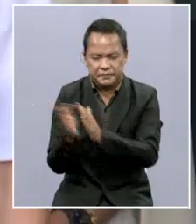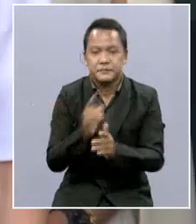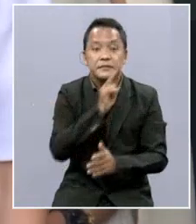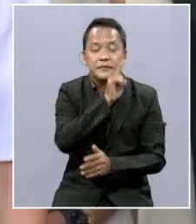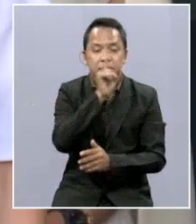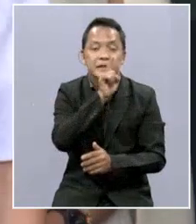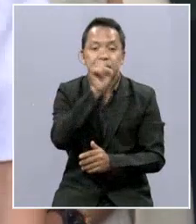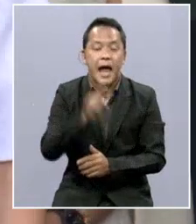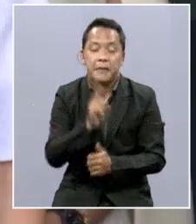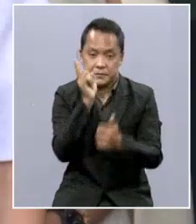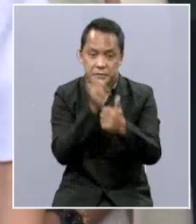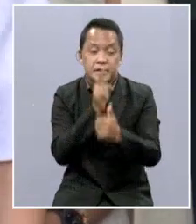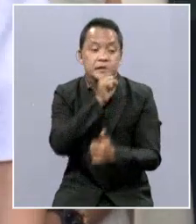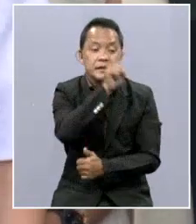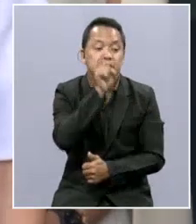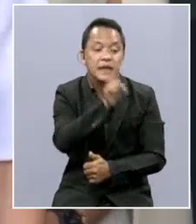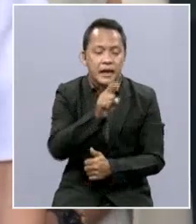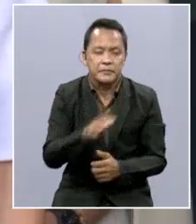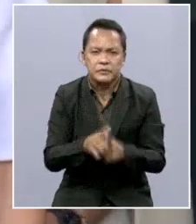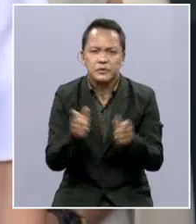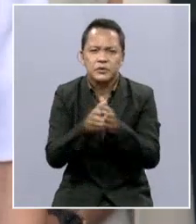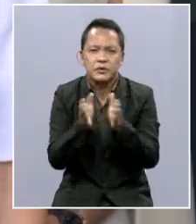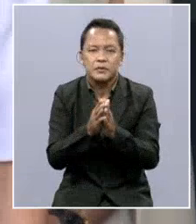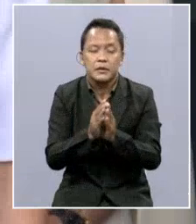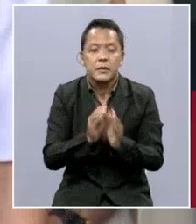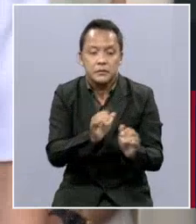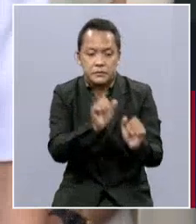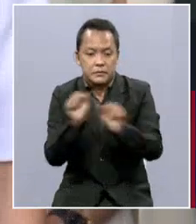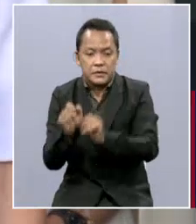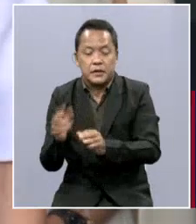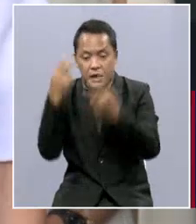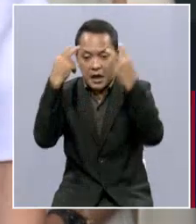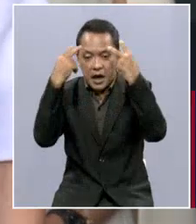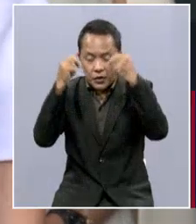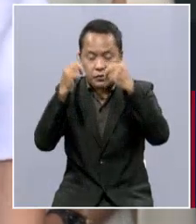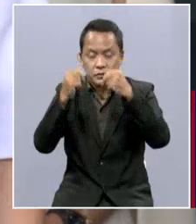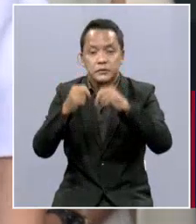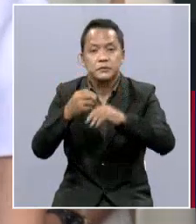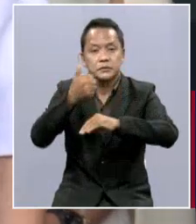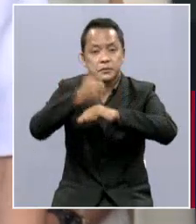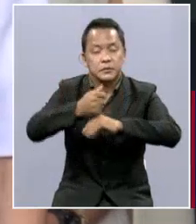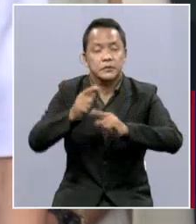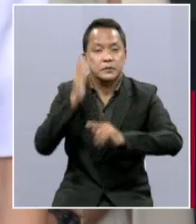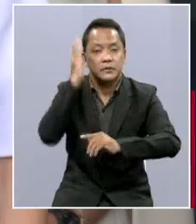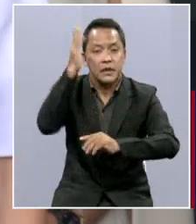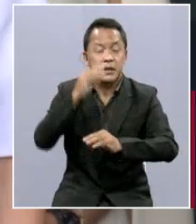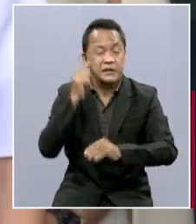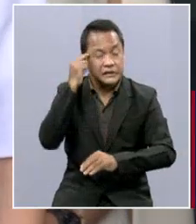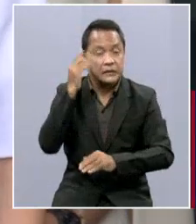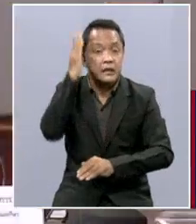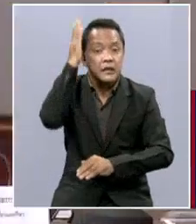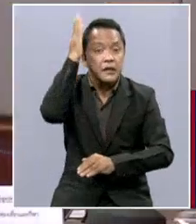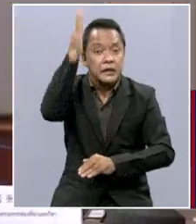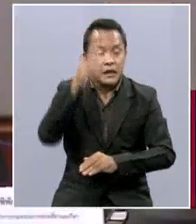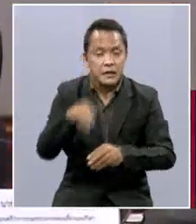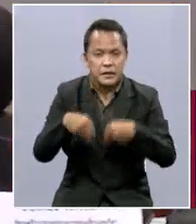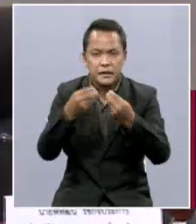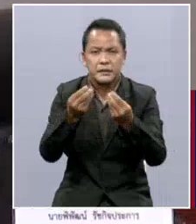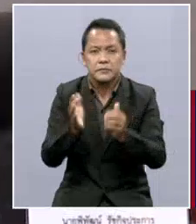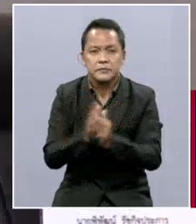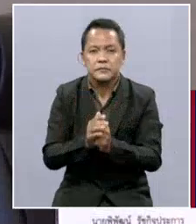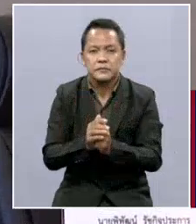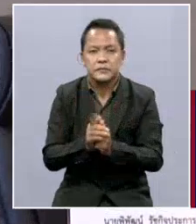คำถามนะคะที่นักข่าวถามกับคุณอนุทินค่ะในเรื่องของการหลีกทางให้พลเอกประยุทธ์เนี่ยนั่งเป็นนายกโดยเฉพาะที่มีการคาดการณ์กันเรื่อง